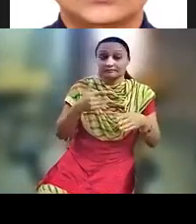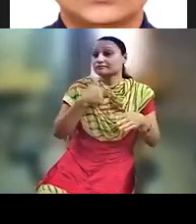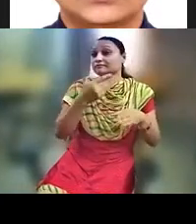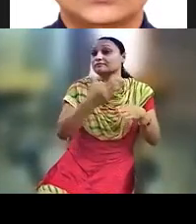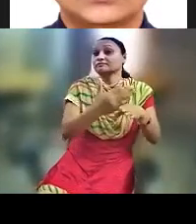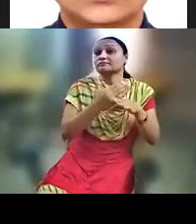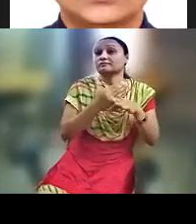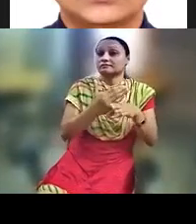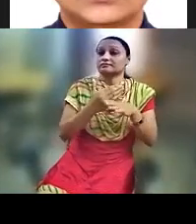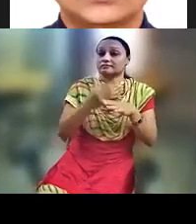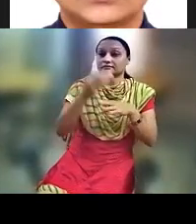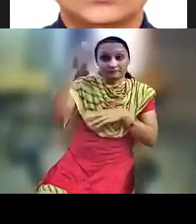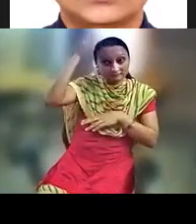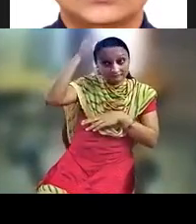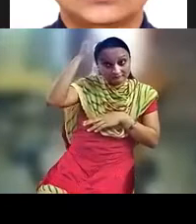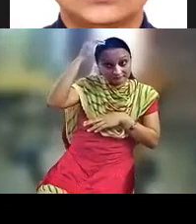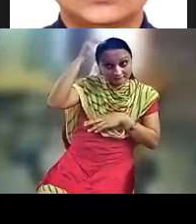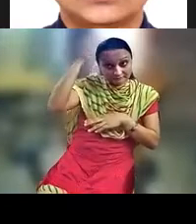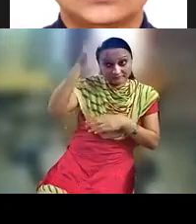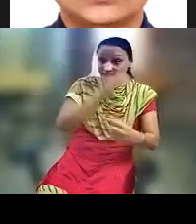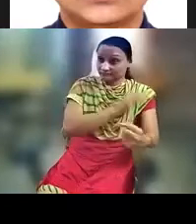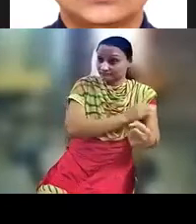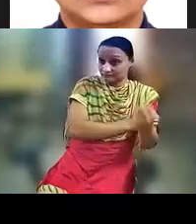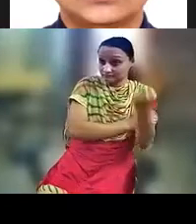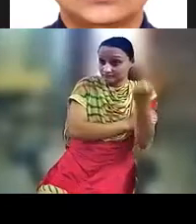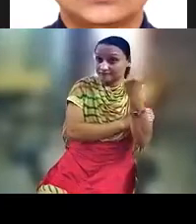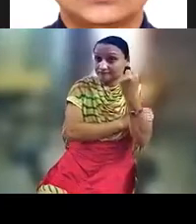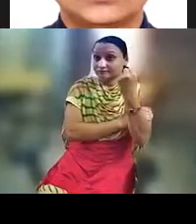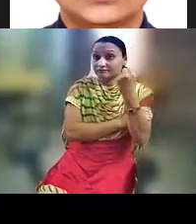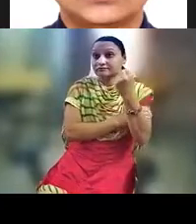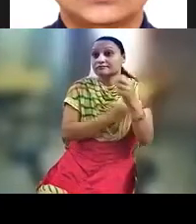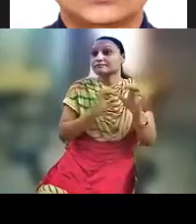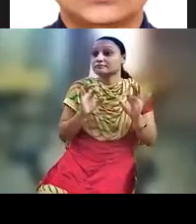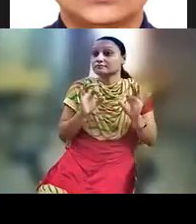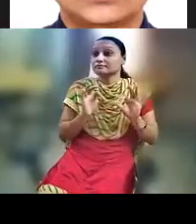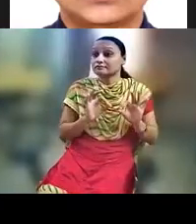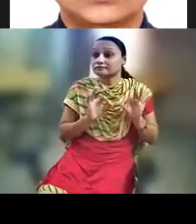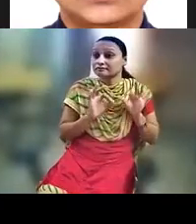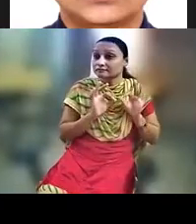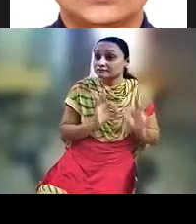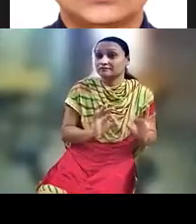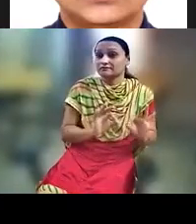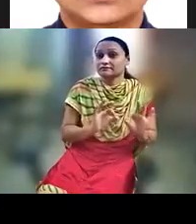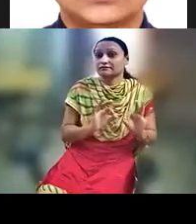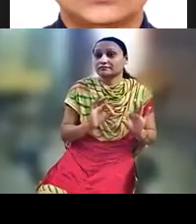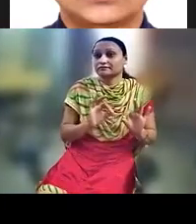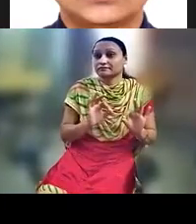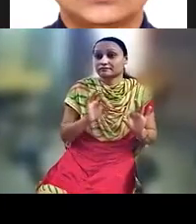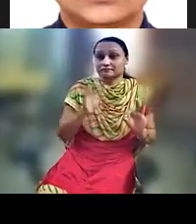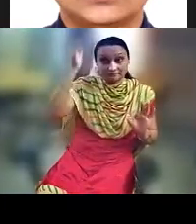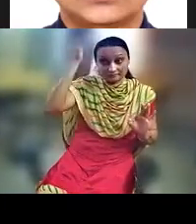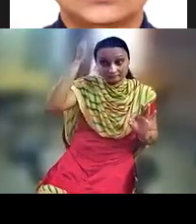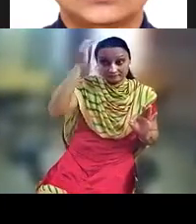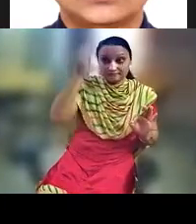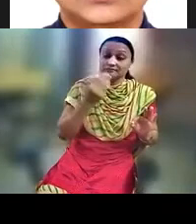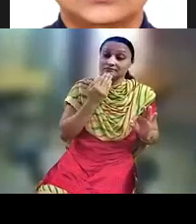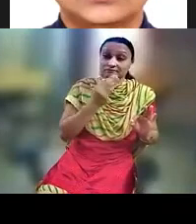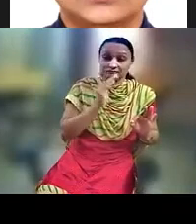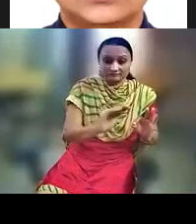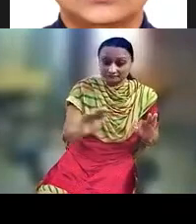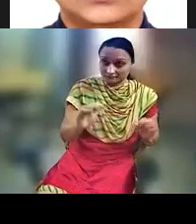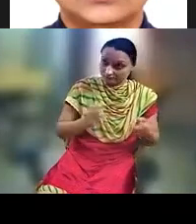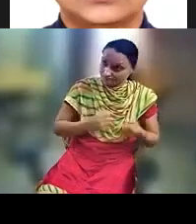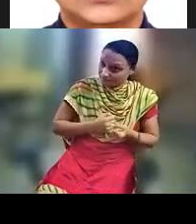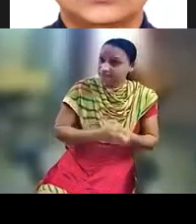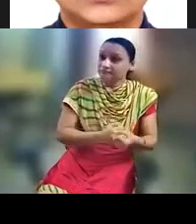है. So mental health approaches to well-being are basically promoting the mental health of children. और इसके